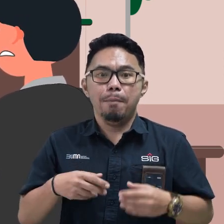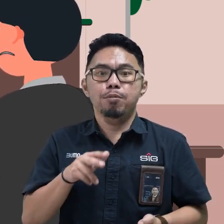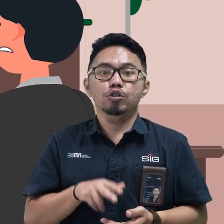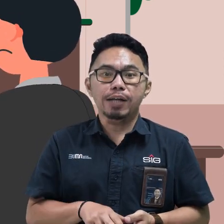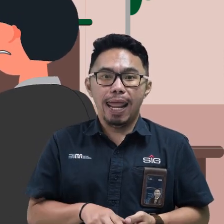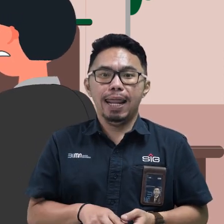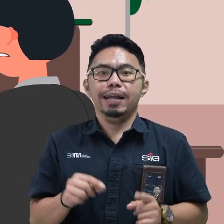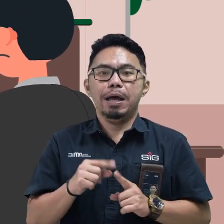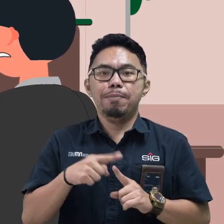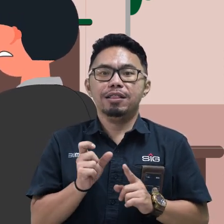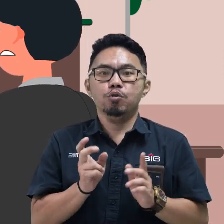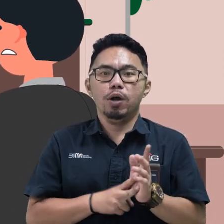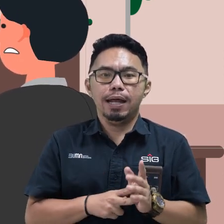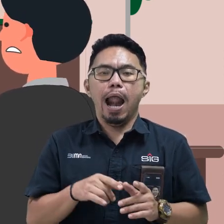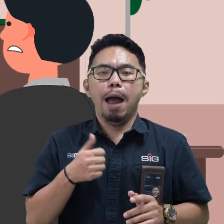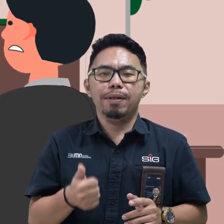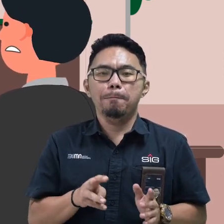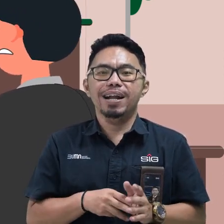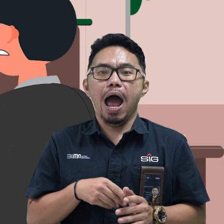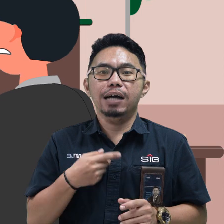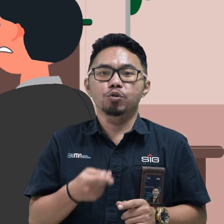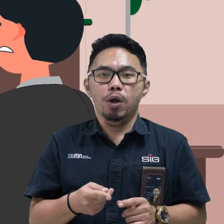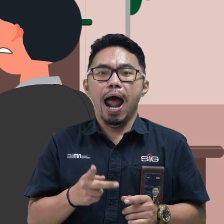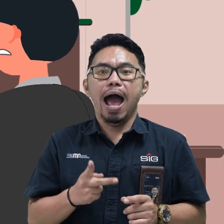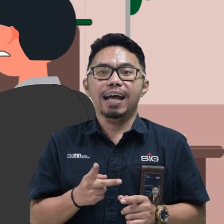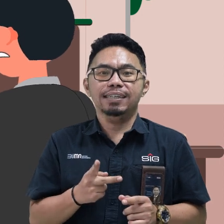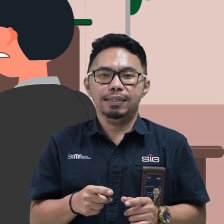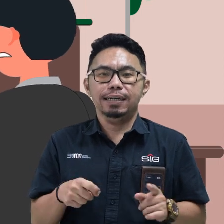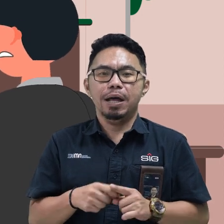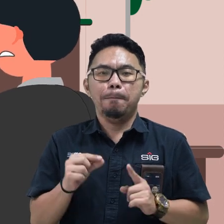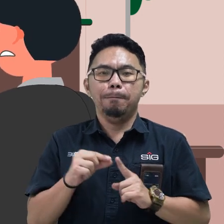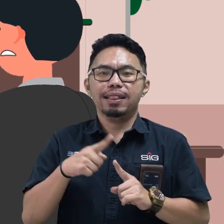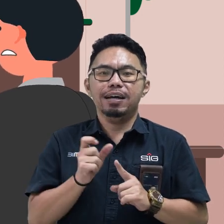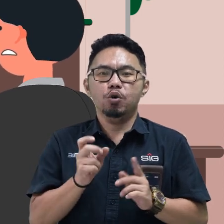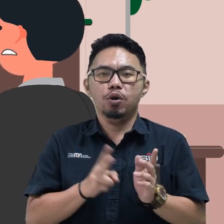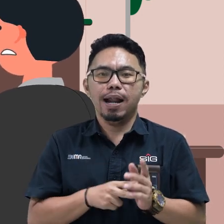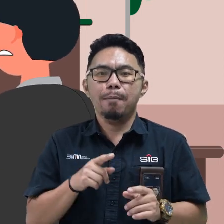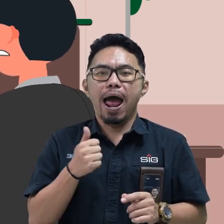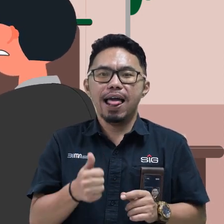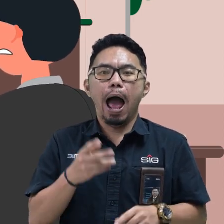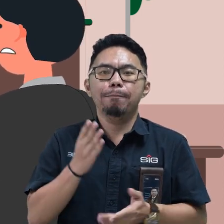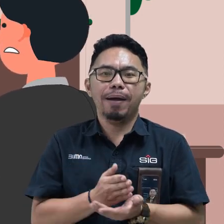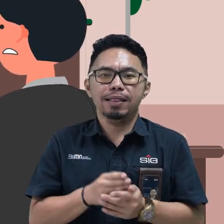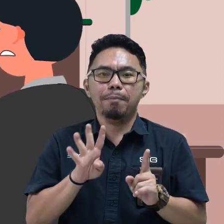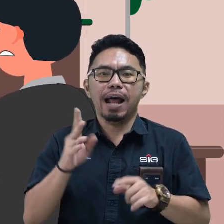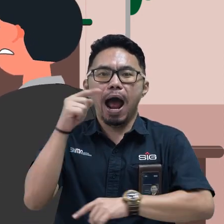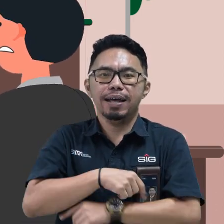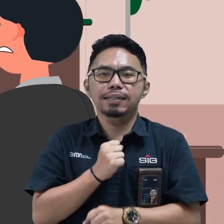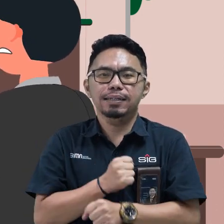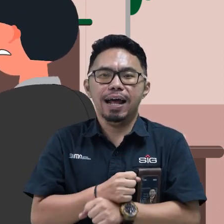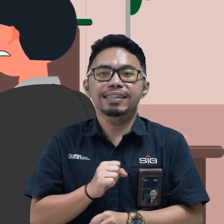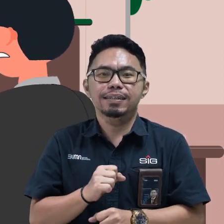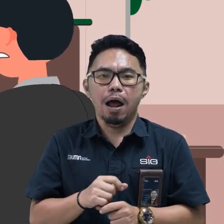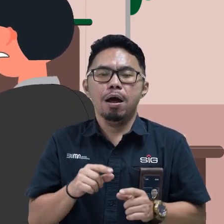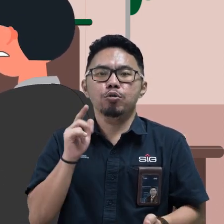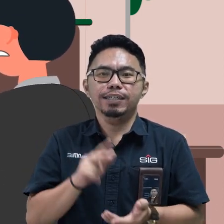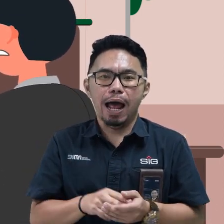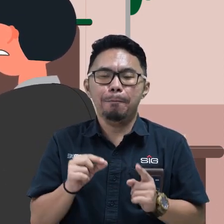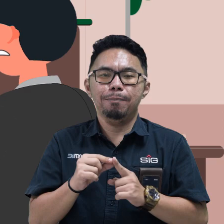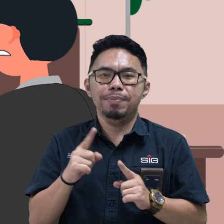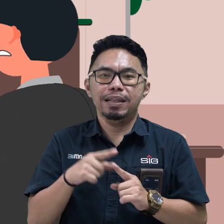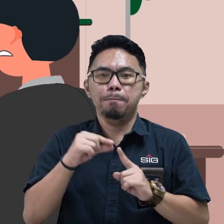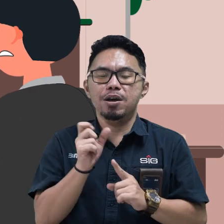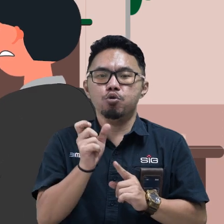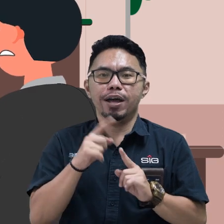Pihak yang tidak menerima putusan PTUN dapat mengajukan kasasi ke PTUN paling lambat 14 hari kerja